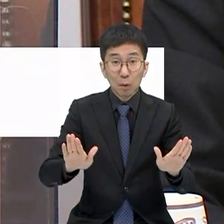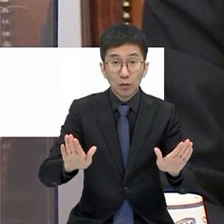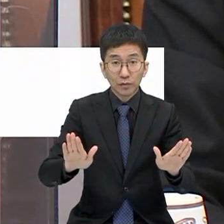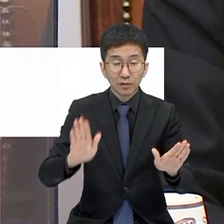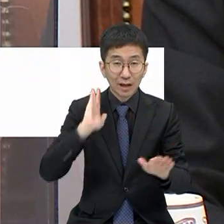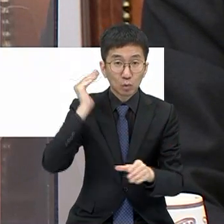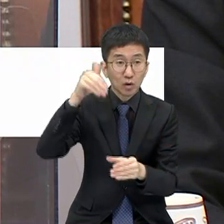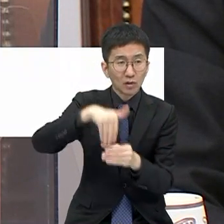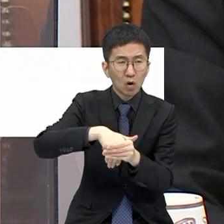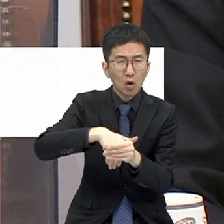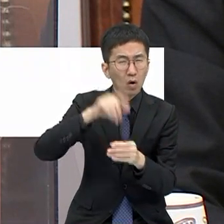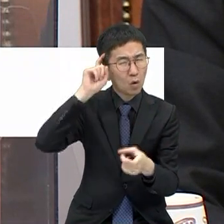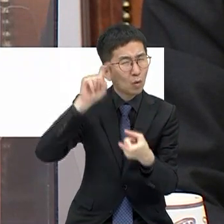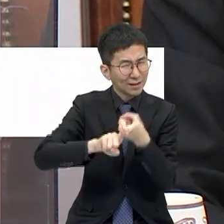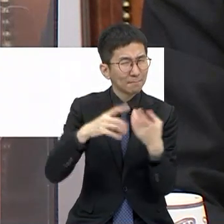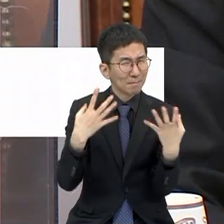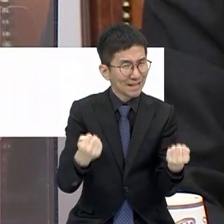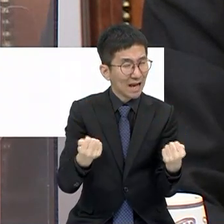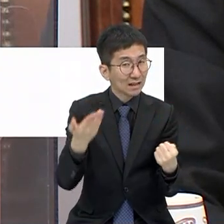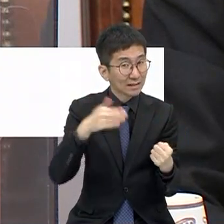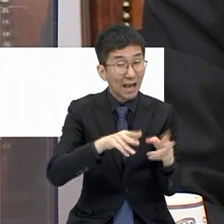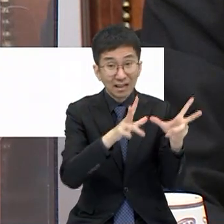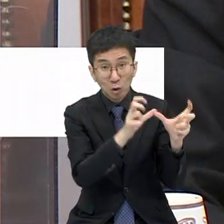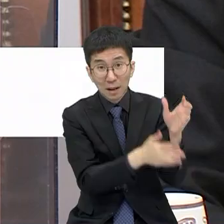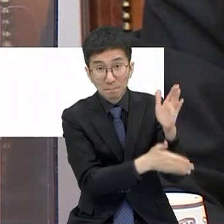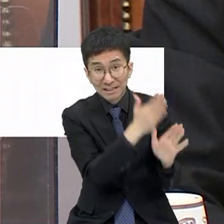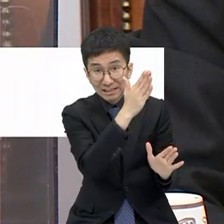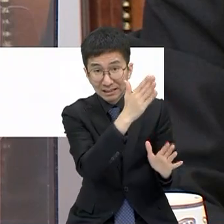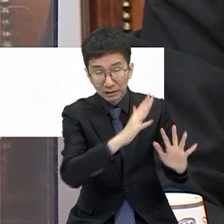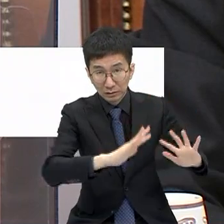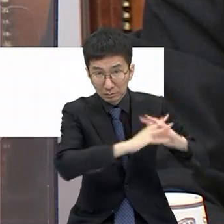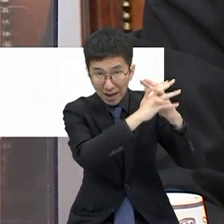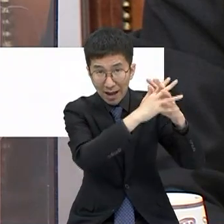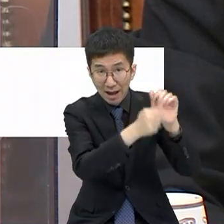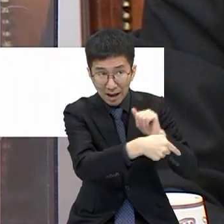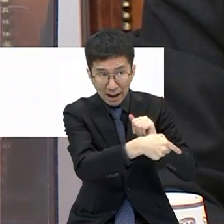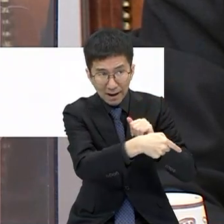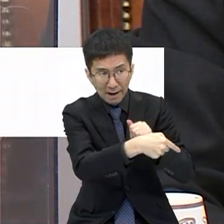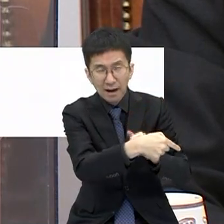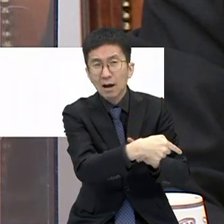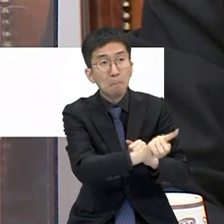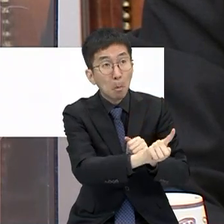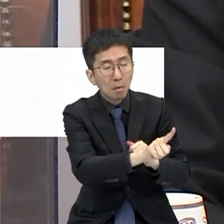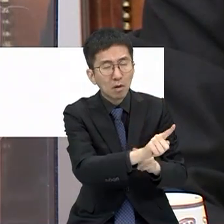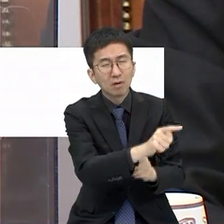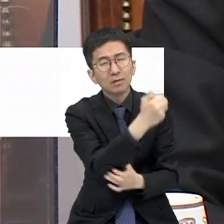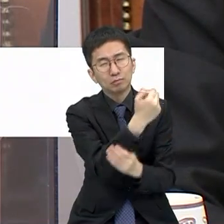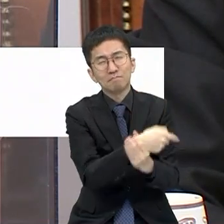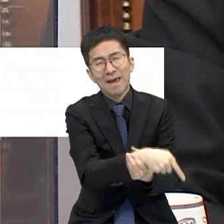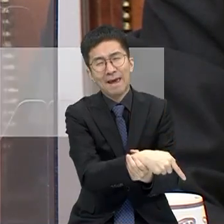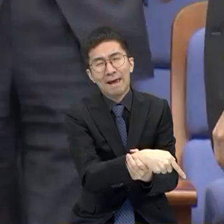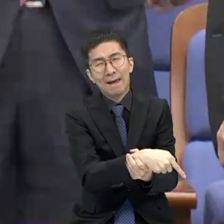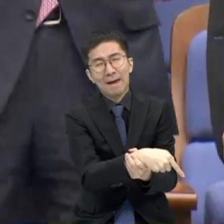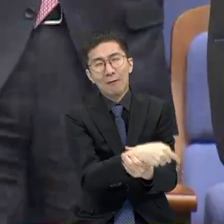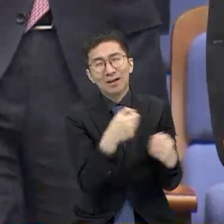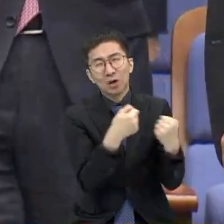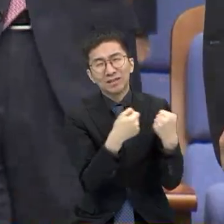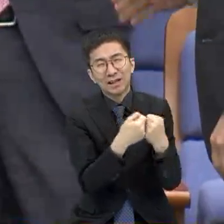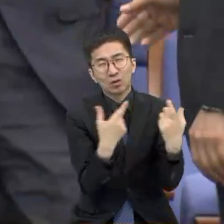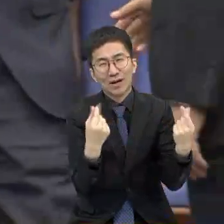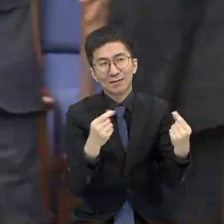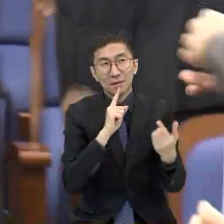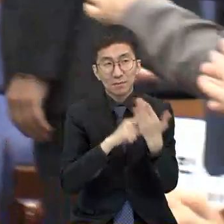이슈가 있겠지만 대장동 게이트의 몸통과 싸우는 소위 부패와의 전쟁입니다.